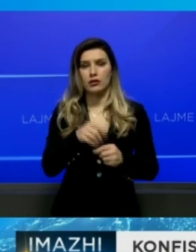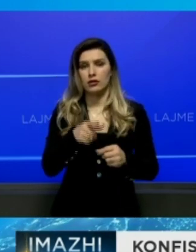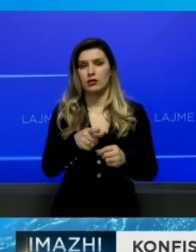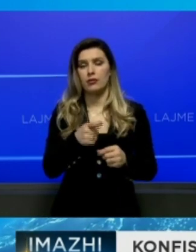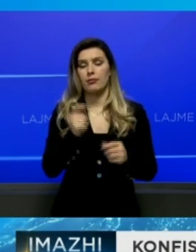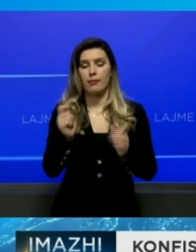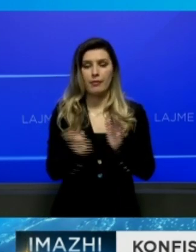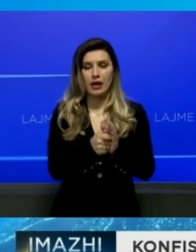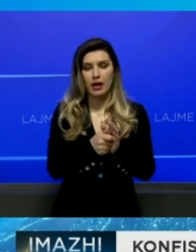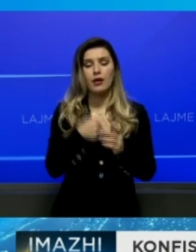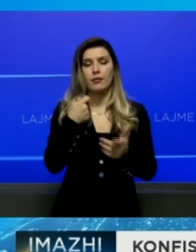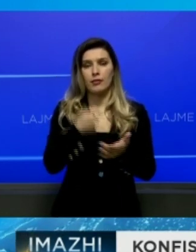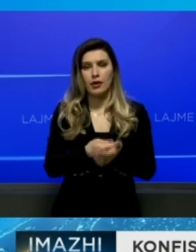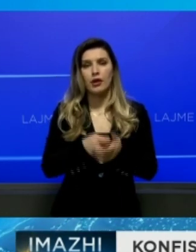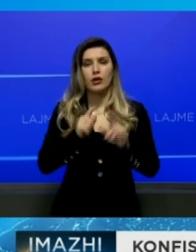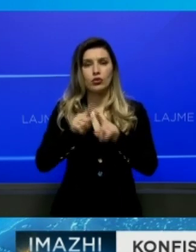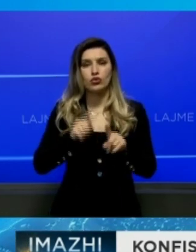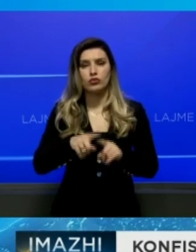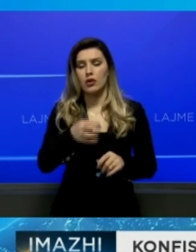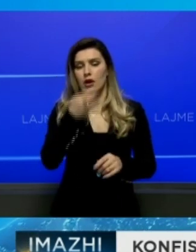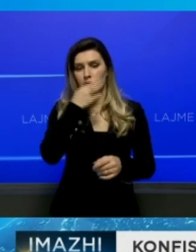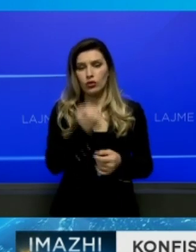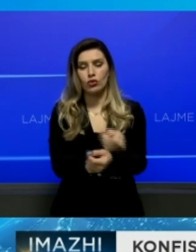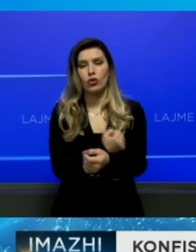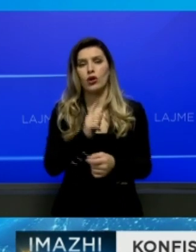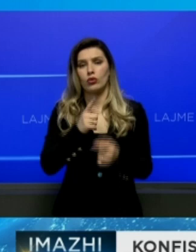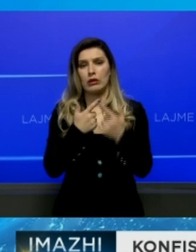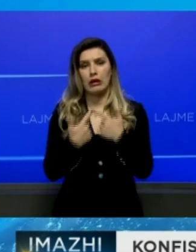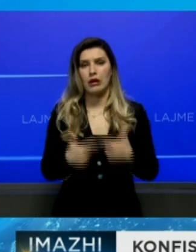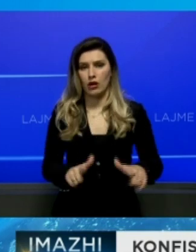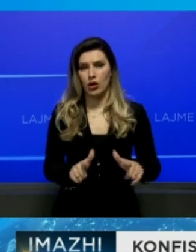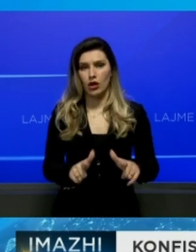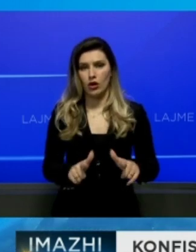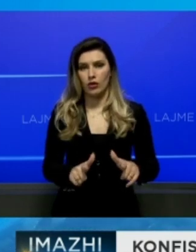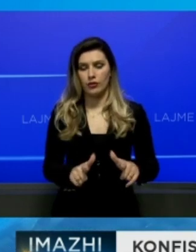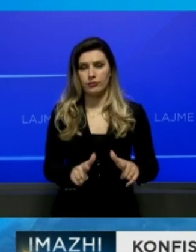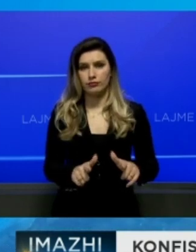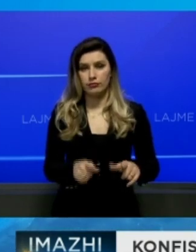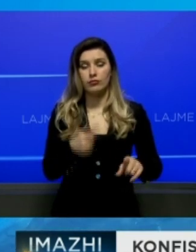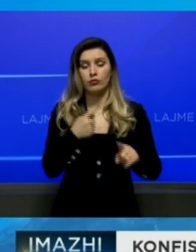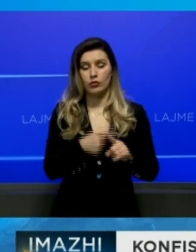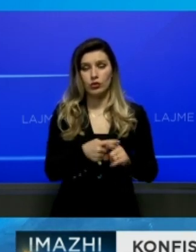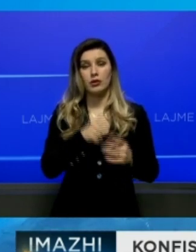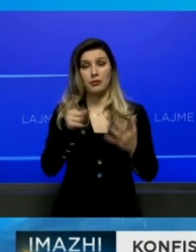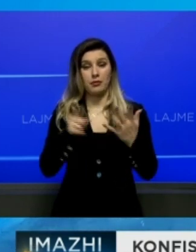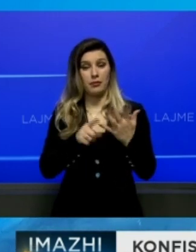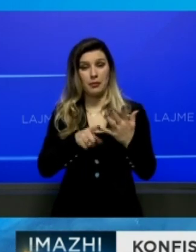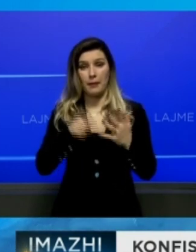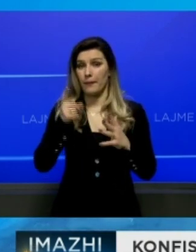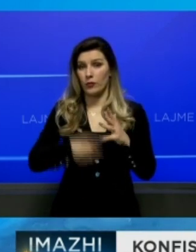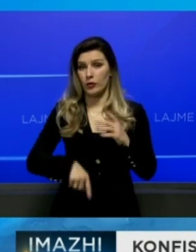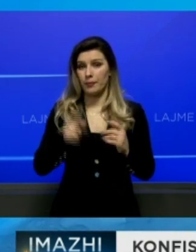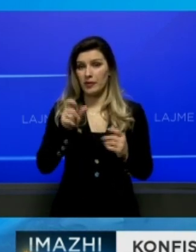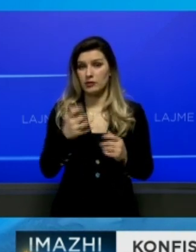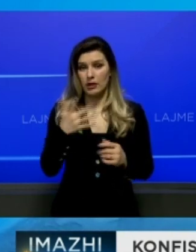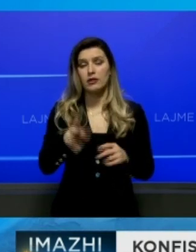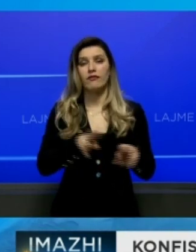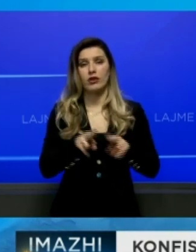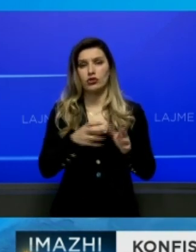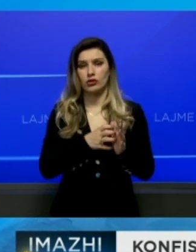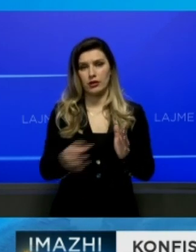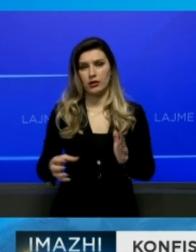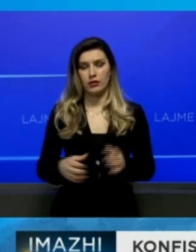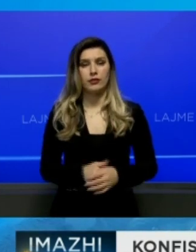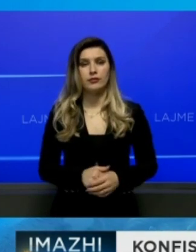penale, blerje, posedim dhe shitja e pa autorizuar e substancave narkotike, ndërsa i dyshuar i fundit vazhdo në procedur të